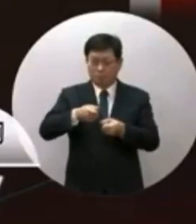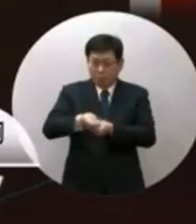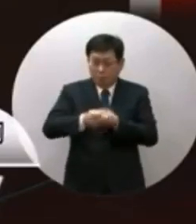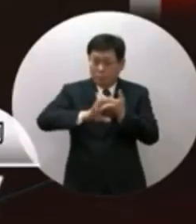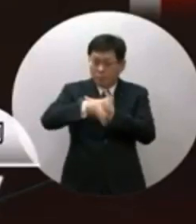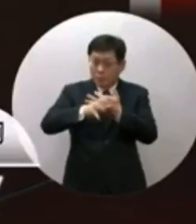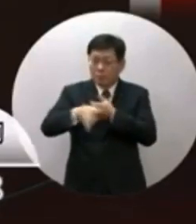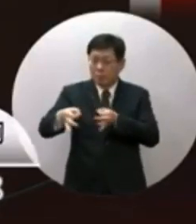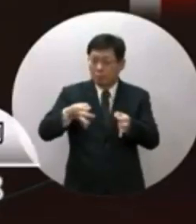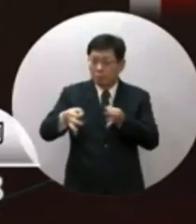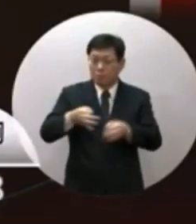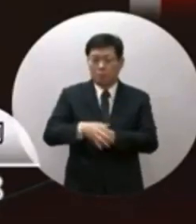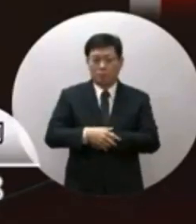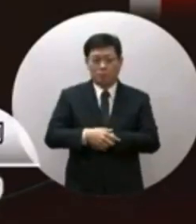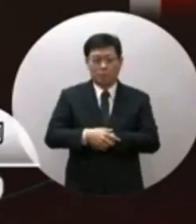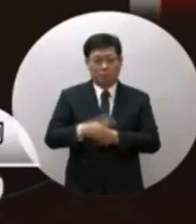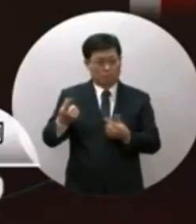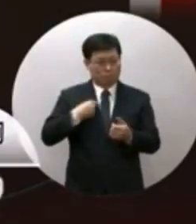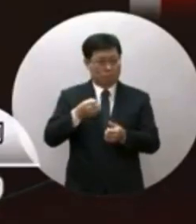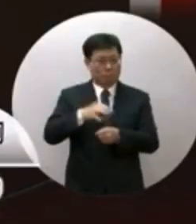场等。